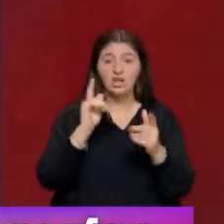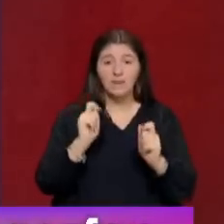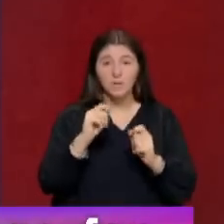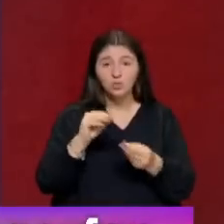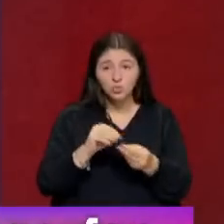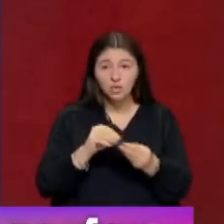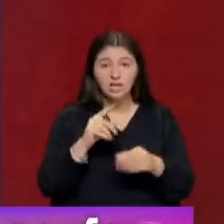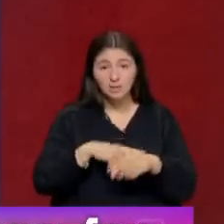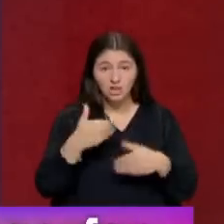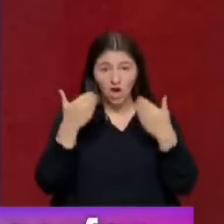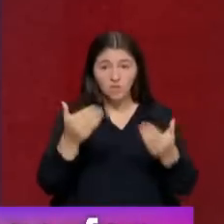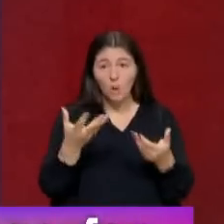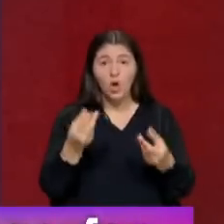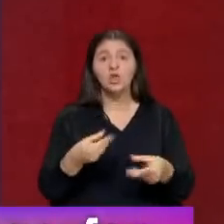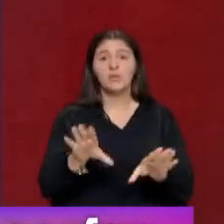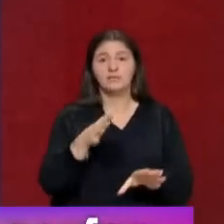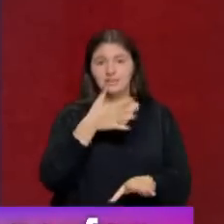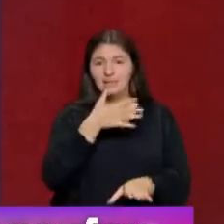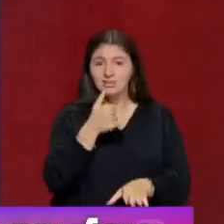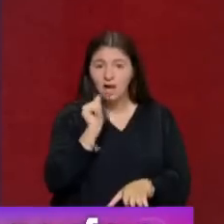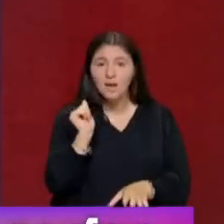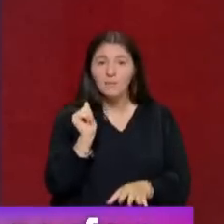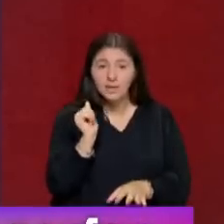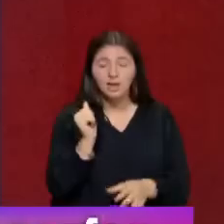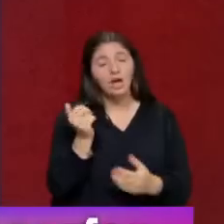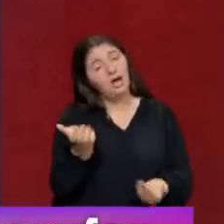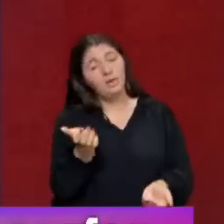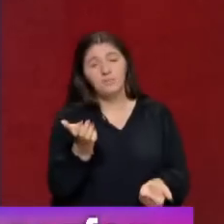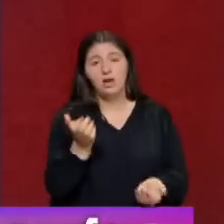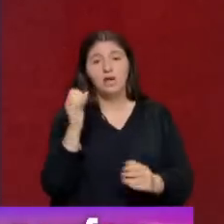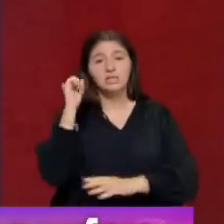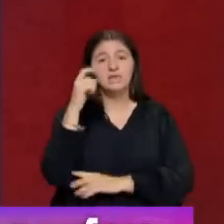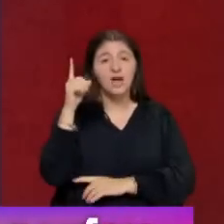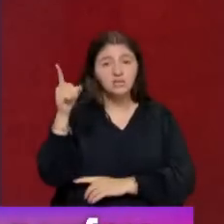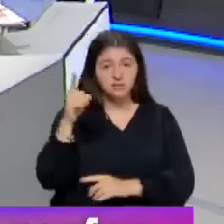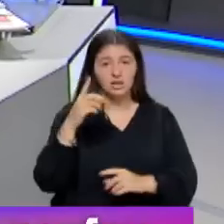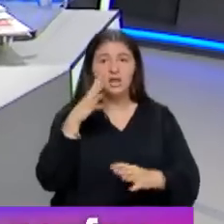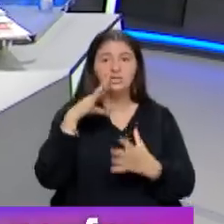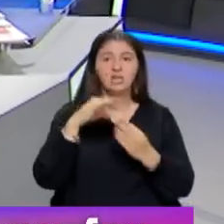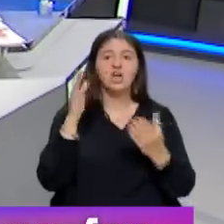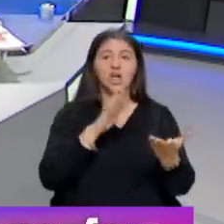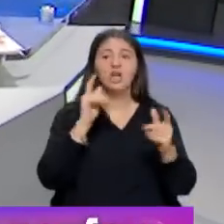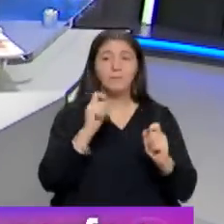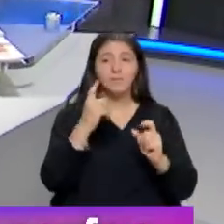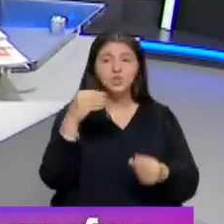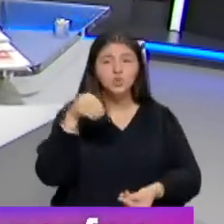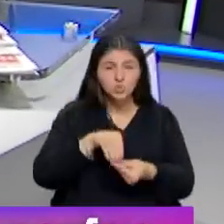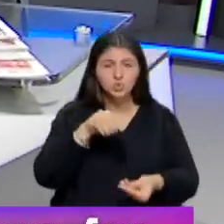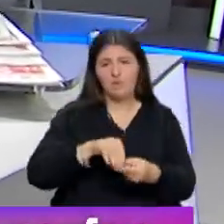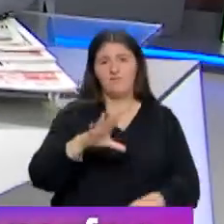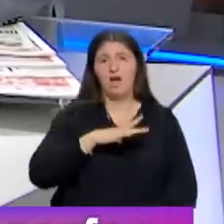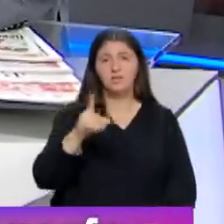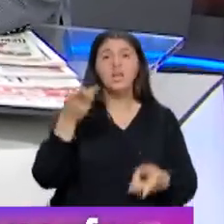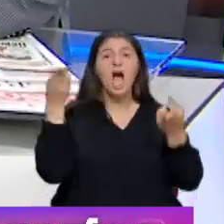işlenen suçlarda zaman aşımı olmaz Deniz abi Ama Sivas'ta insanlar karşı işleyen bir suç vardı